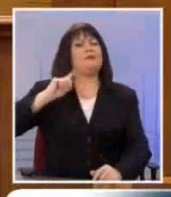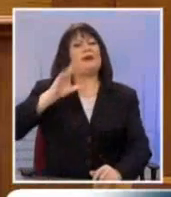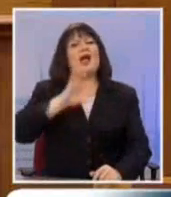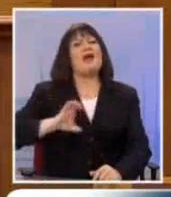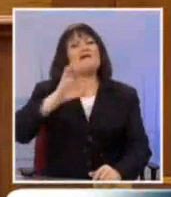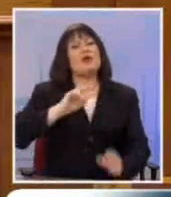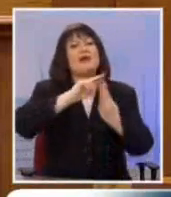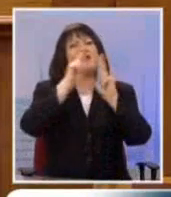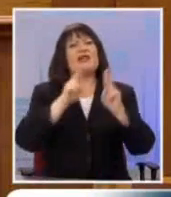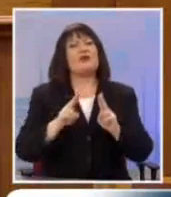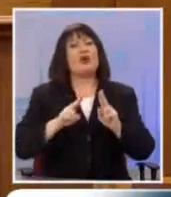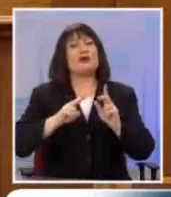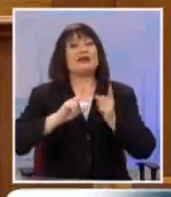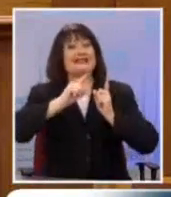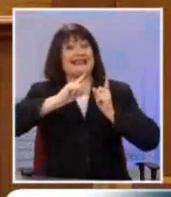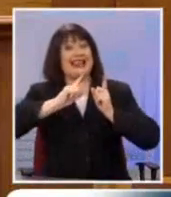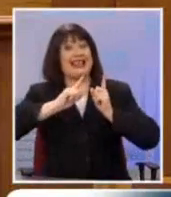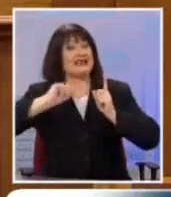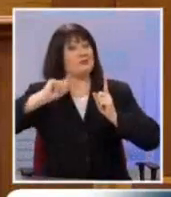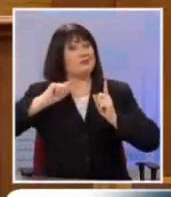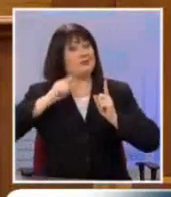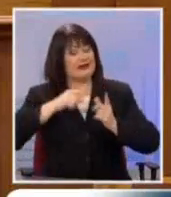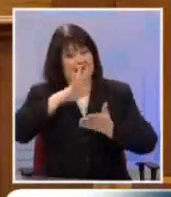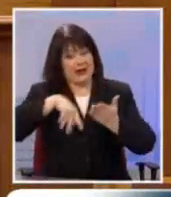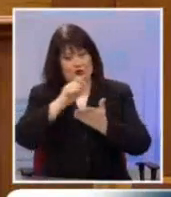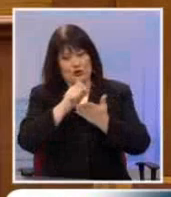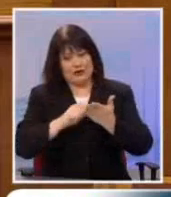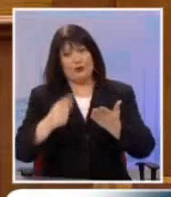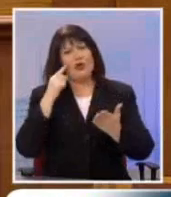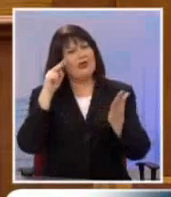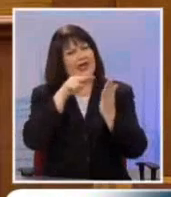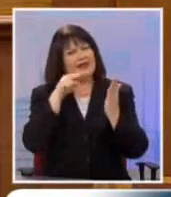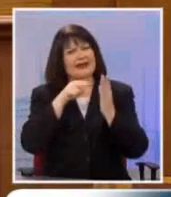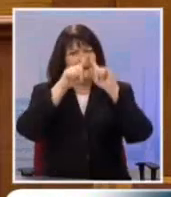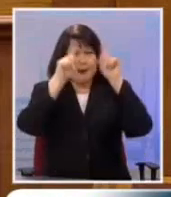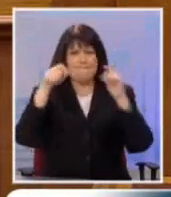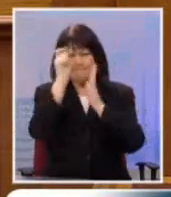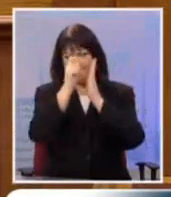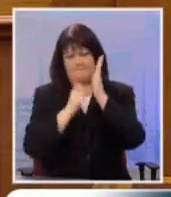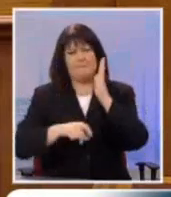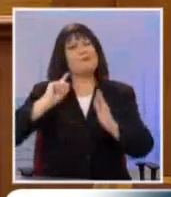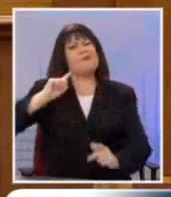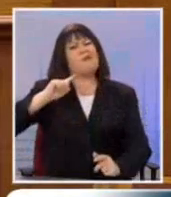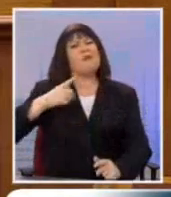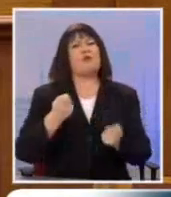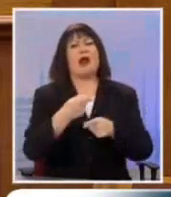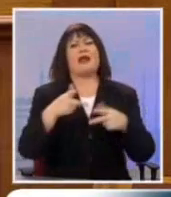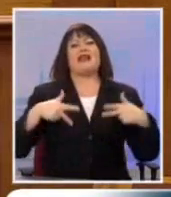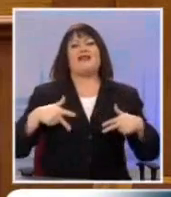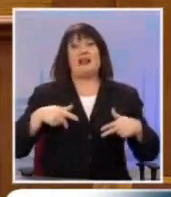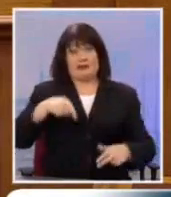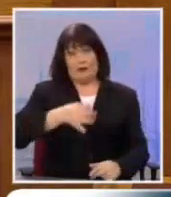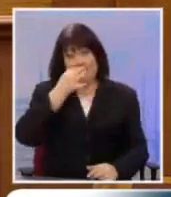ευρωπαϊκών και διεθνών συνθήκων. Στο γραπτό κείμενο θα δείτε ένα πίνακα με αυτές τις παραβιάσεις. Εδώ αναφέρω μόνο